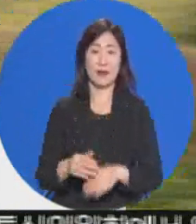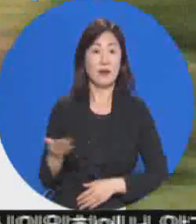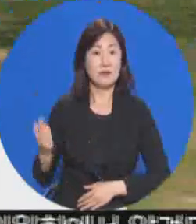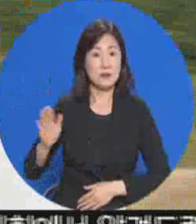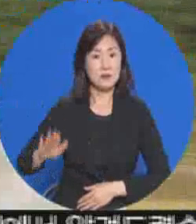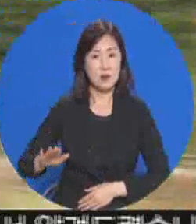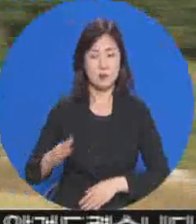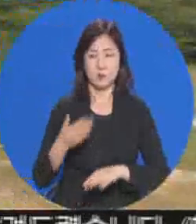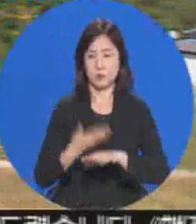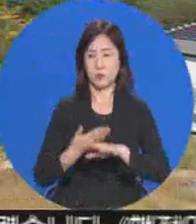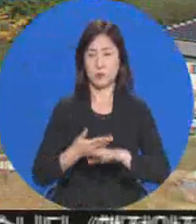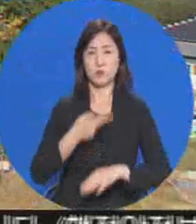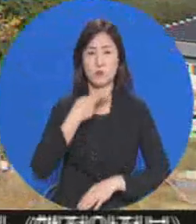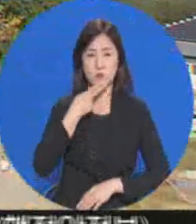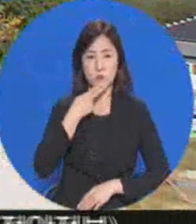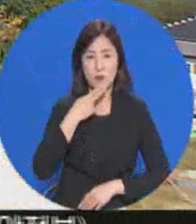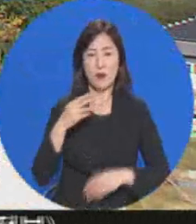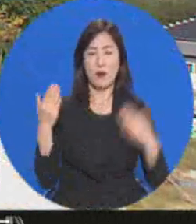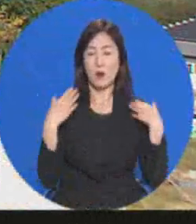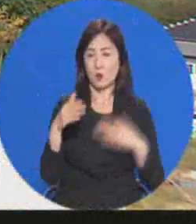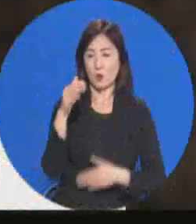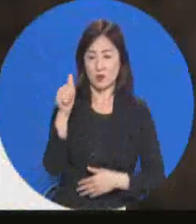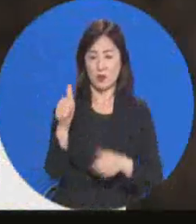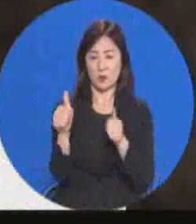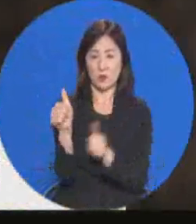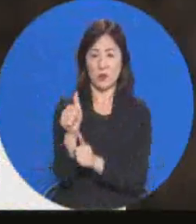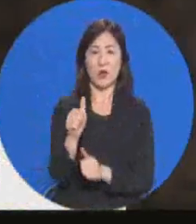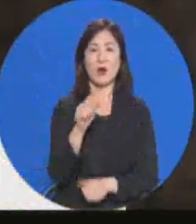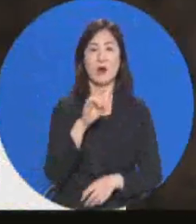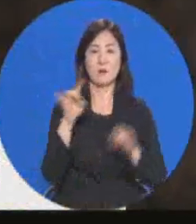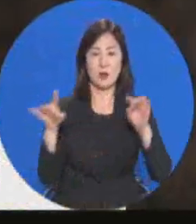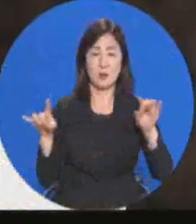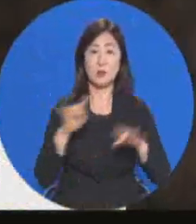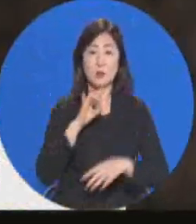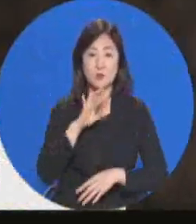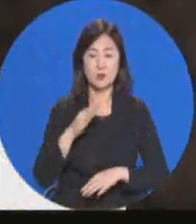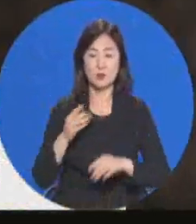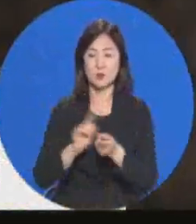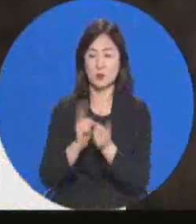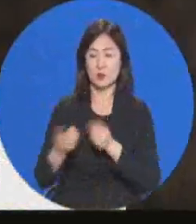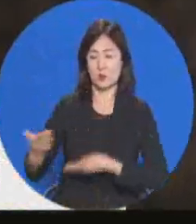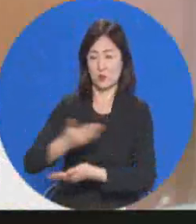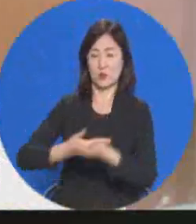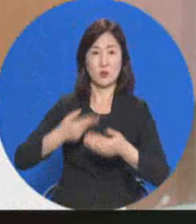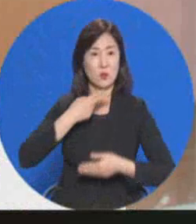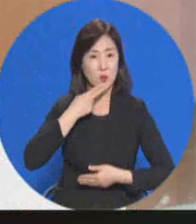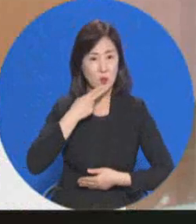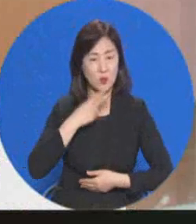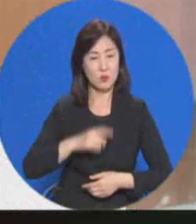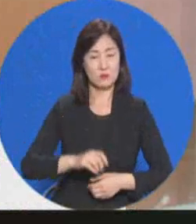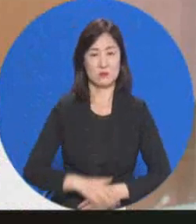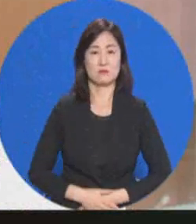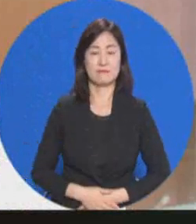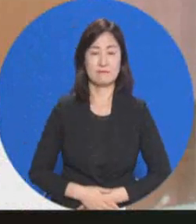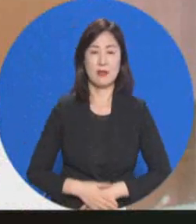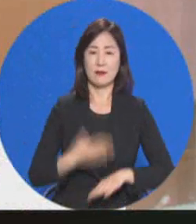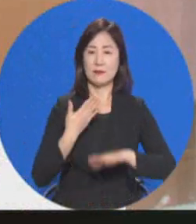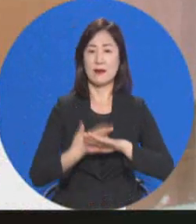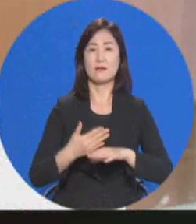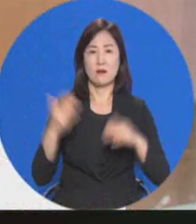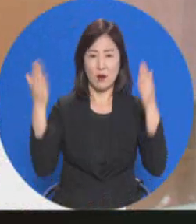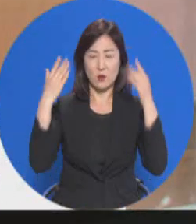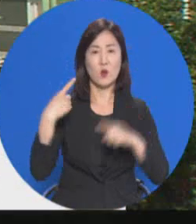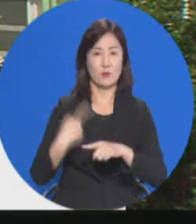하지만 달라진 건 교장과 교감이 한 명씩이 됐다는 것뿐 서로 교류조차 없어 사실상 다른 학교로 운영되고